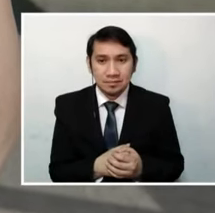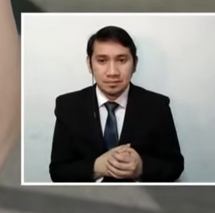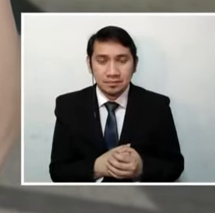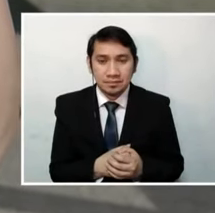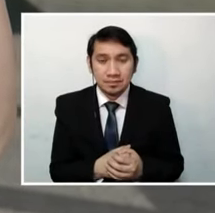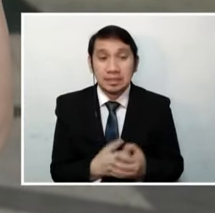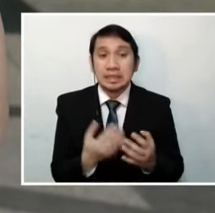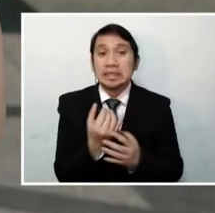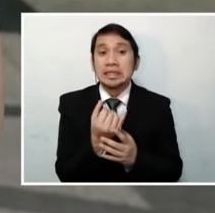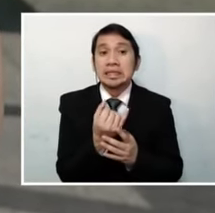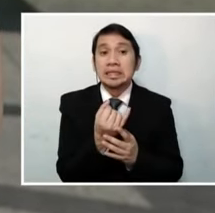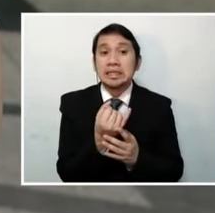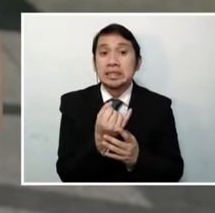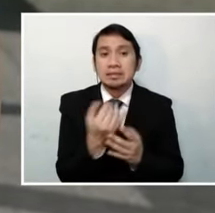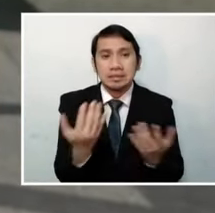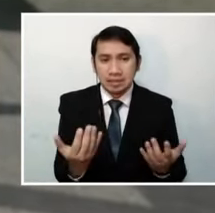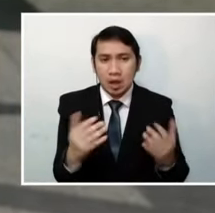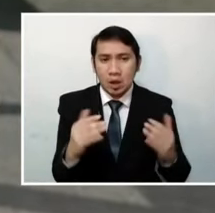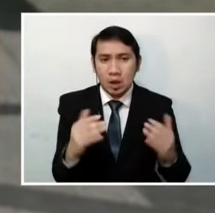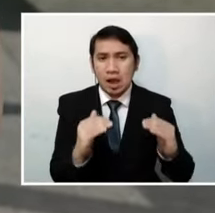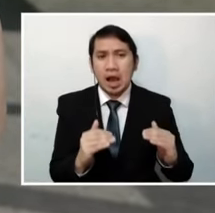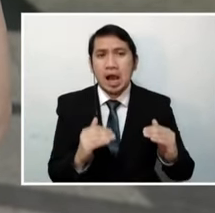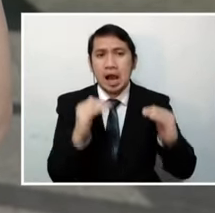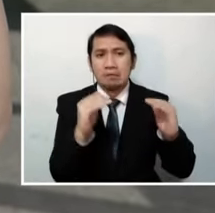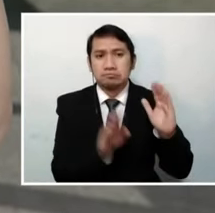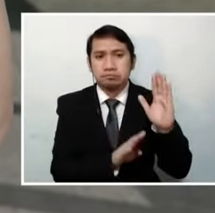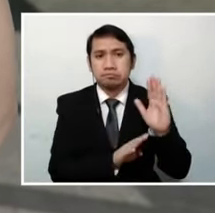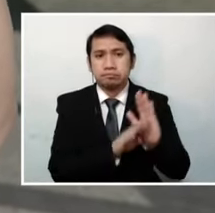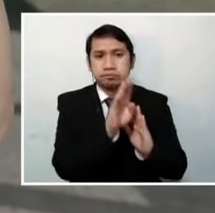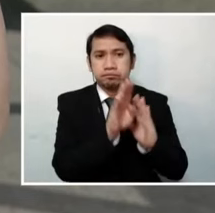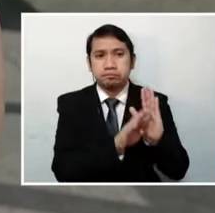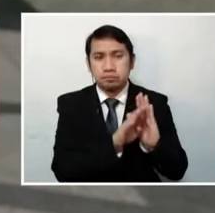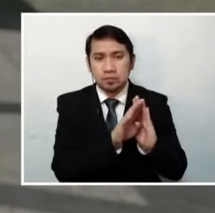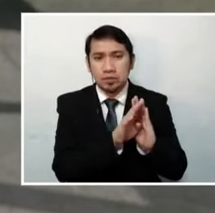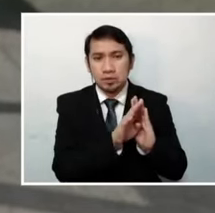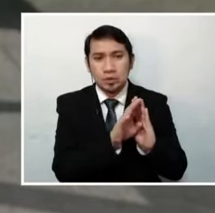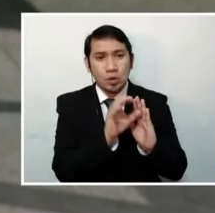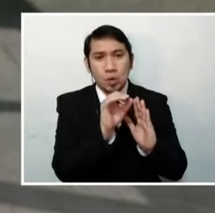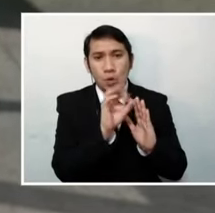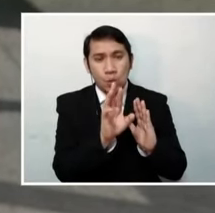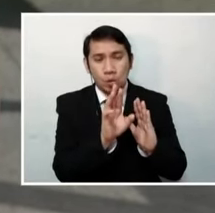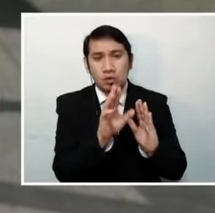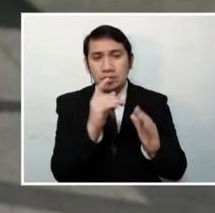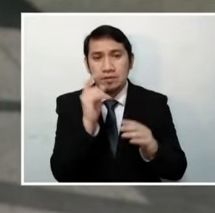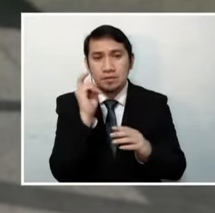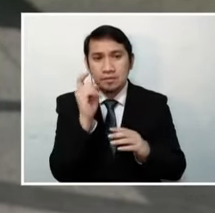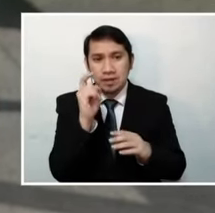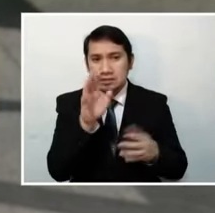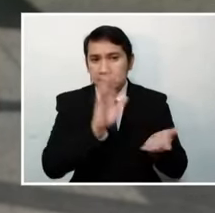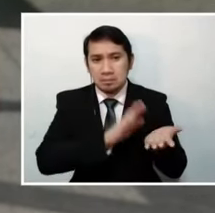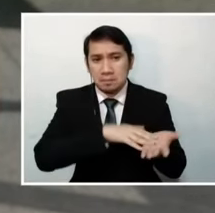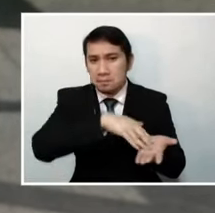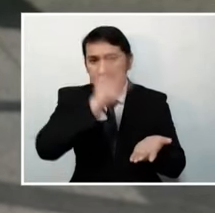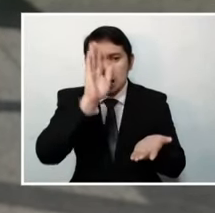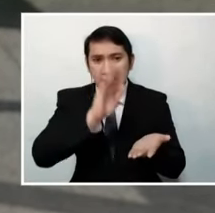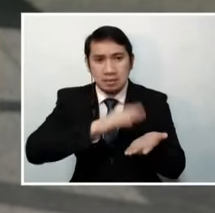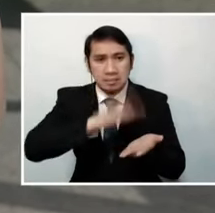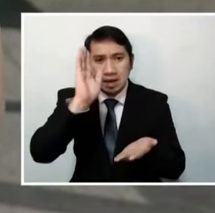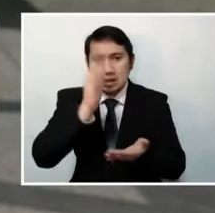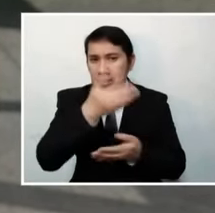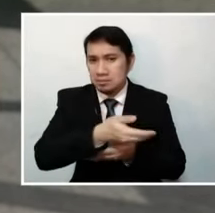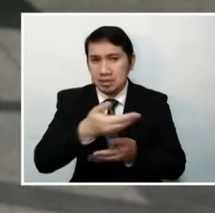Tumalo na sa pinakamataas na antas mula 2018 ang inflation o ang bilis ng pagtaas ng presyo ng mga bilihin nitong